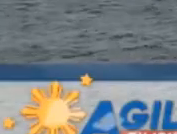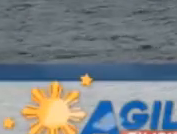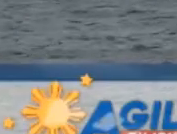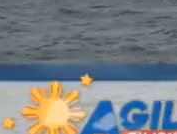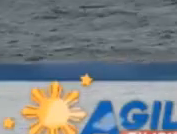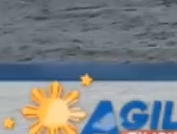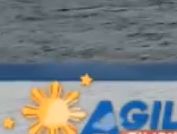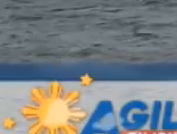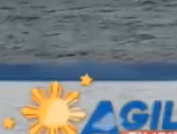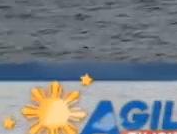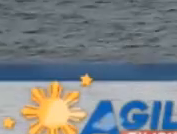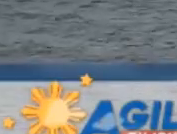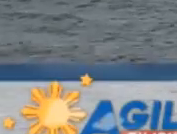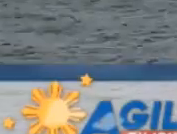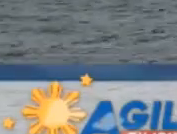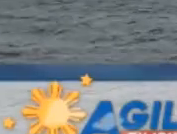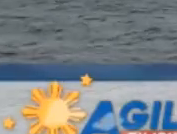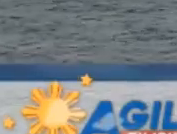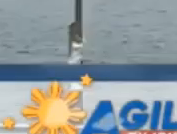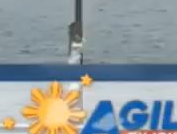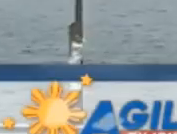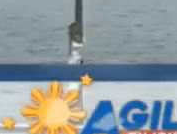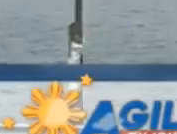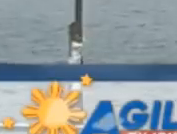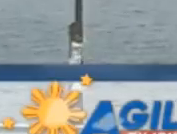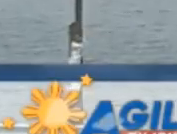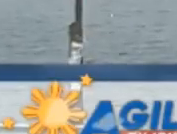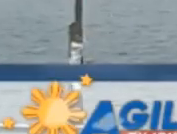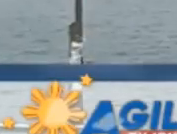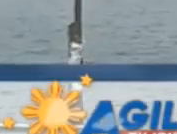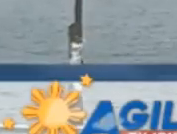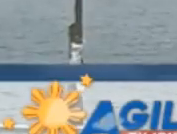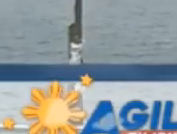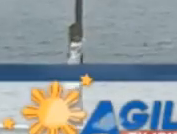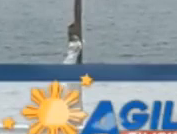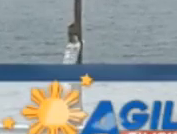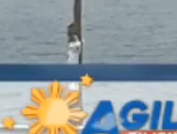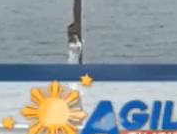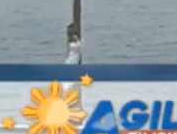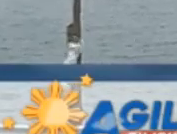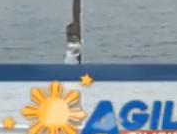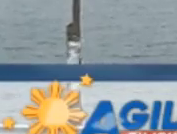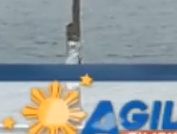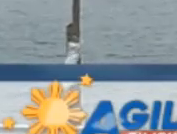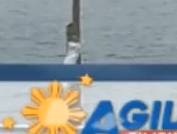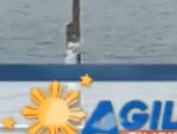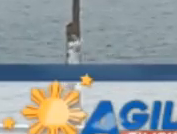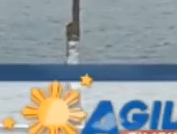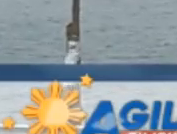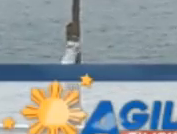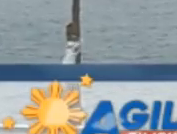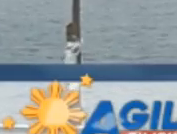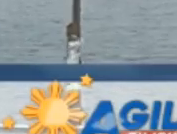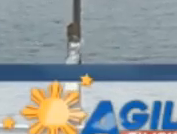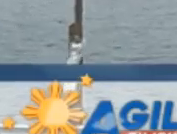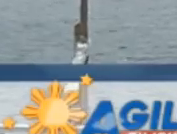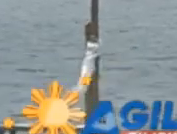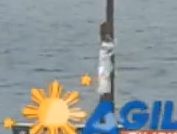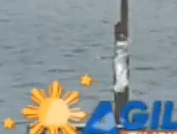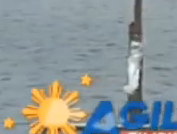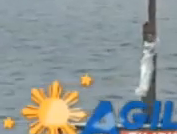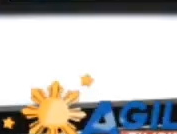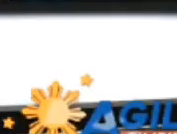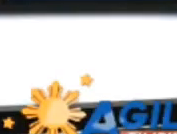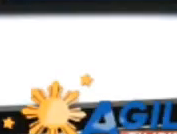bahagi ng Daang Castilla Trail. Ayon sa PIVOX, namamalagi sa Alert Level 1 ang Taal Volcano.